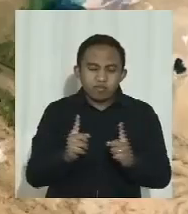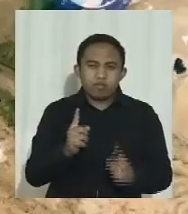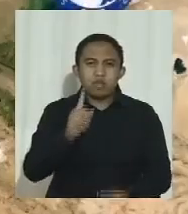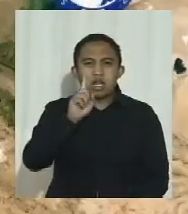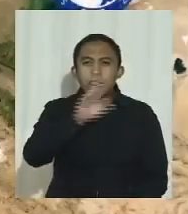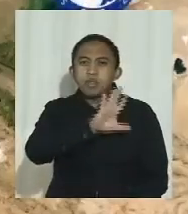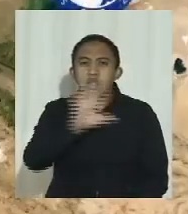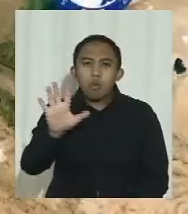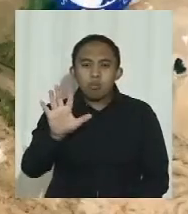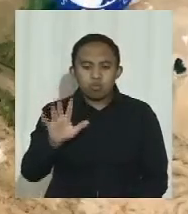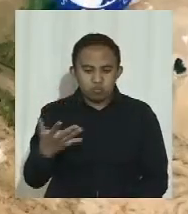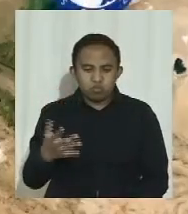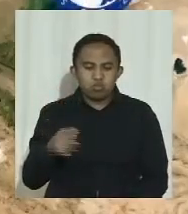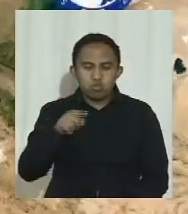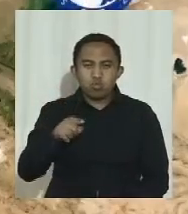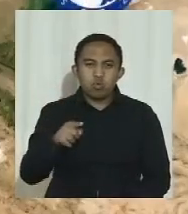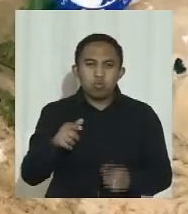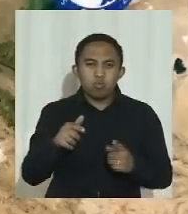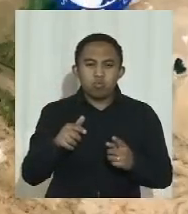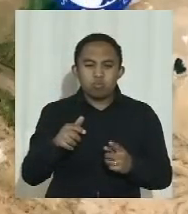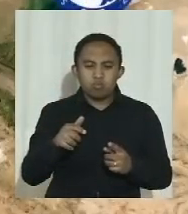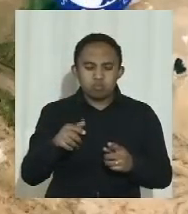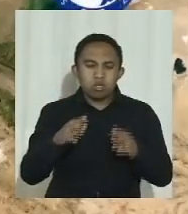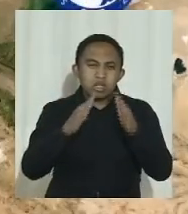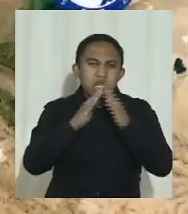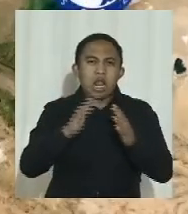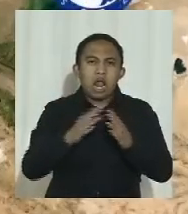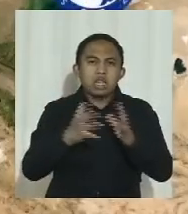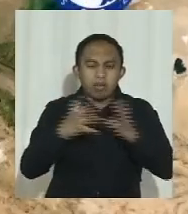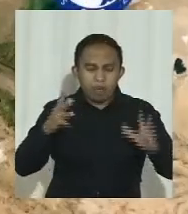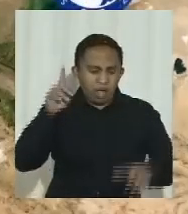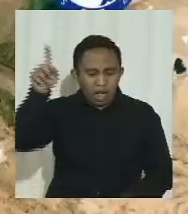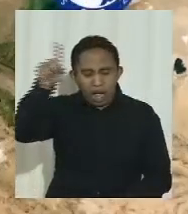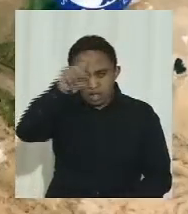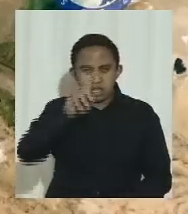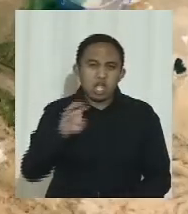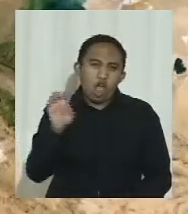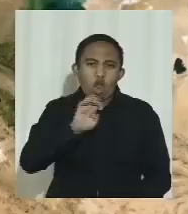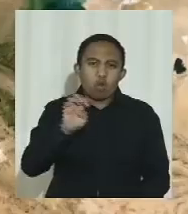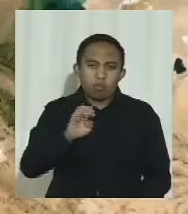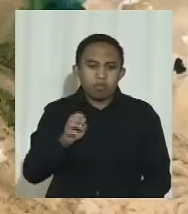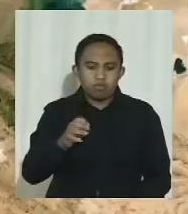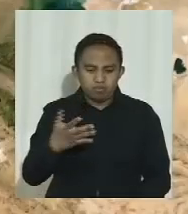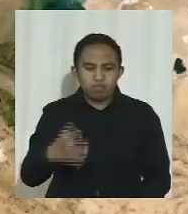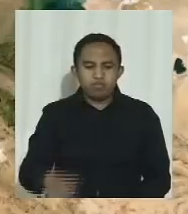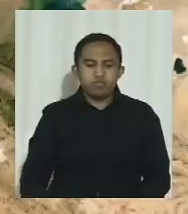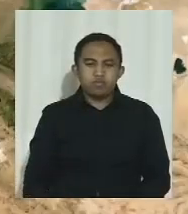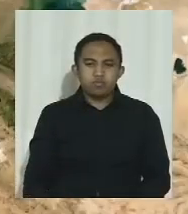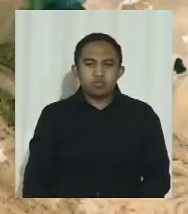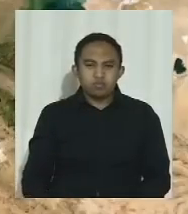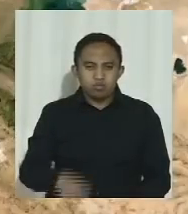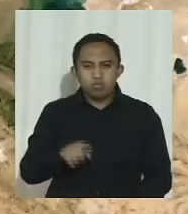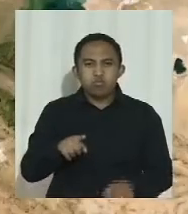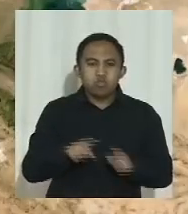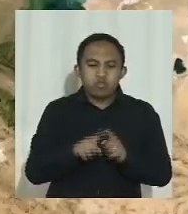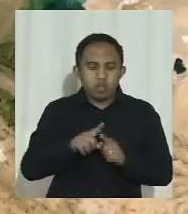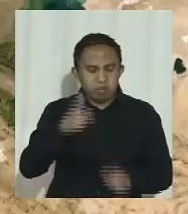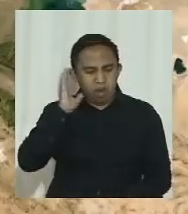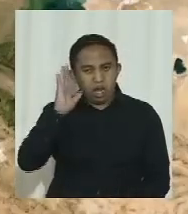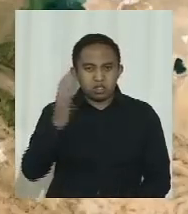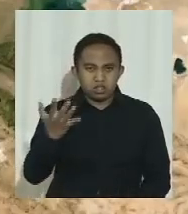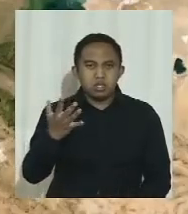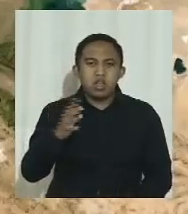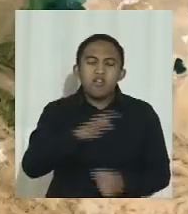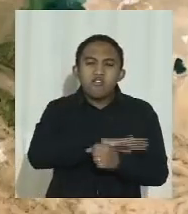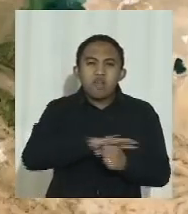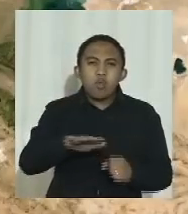tompon-dakan'ny Eropa ity izay ho atao amina tanàn-dehibe miisa 15 ao Eropa. Izany moa dia ho fankalazana ny 50 taona